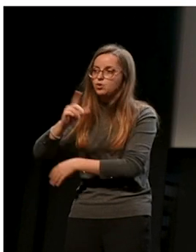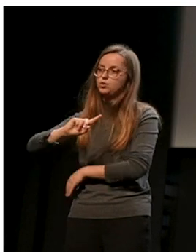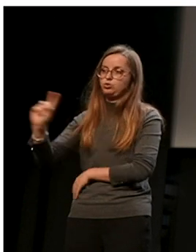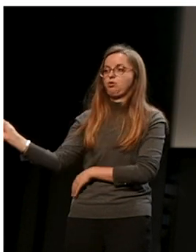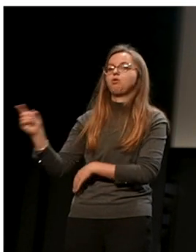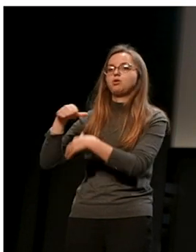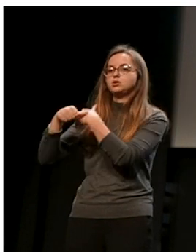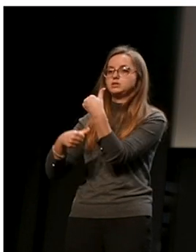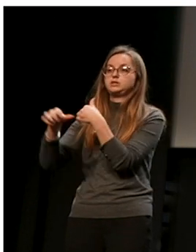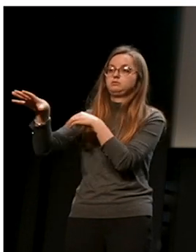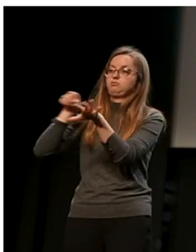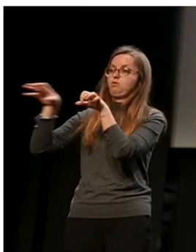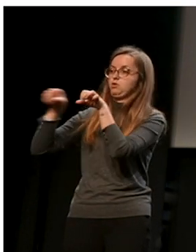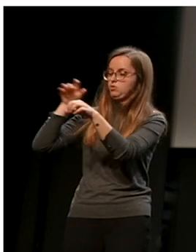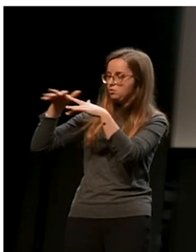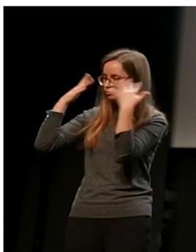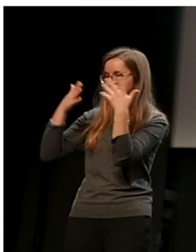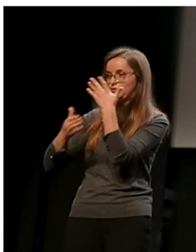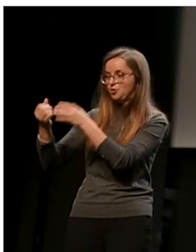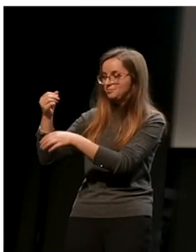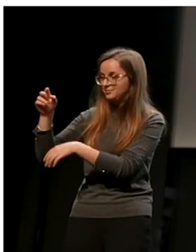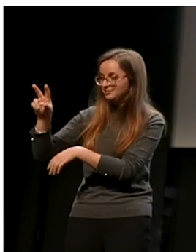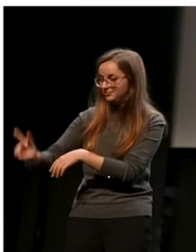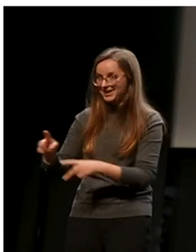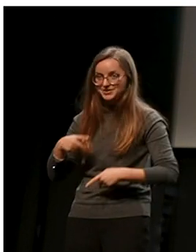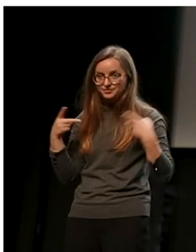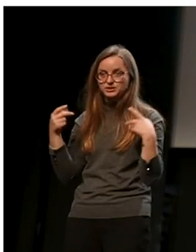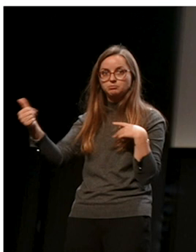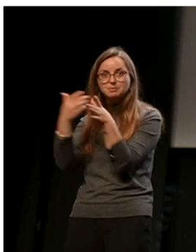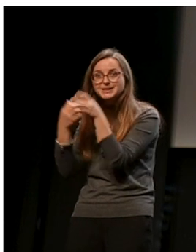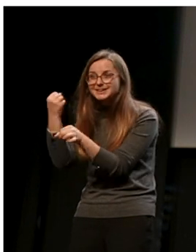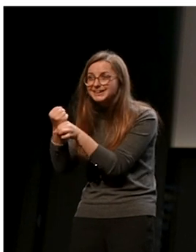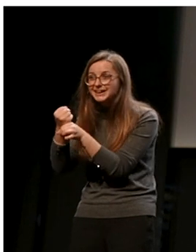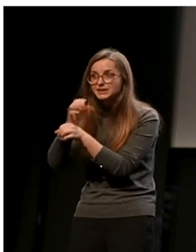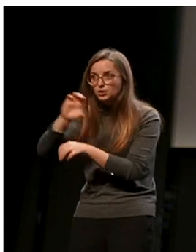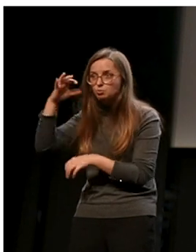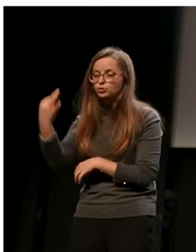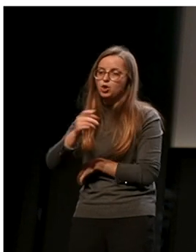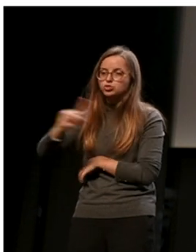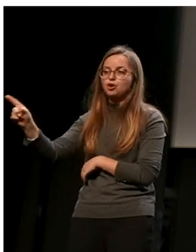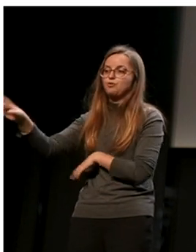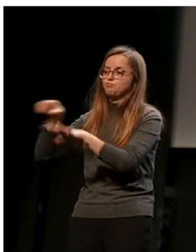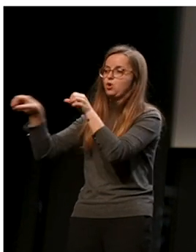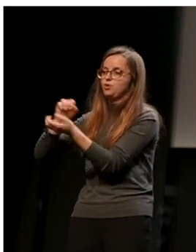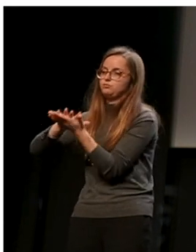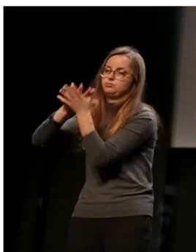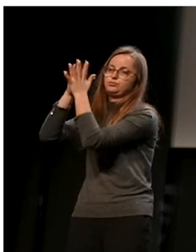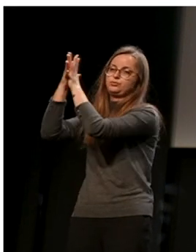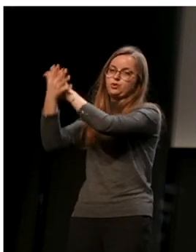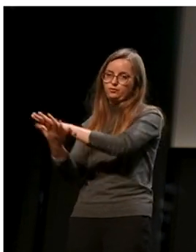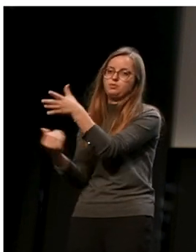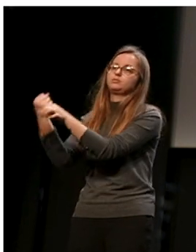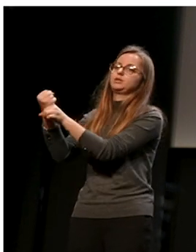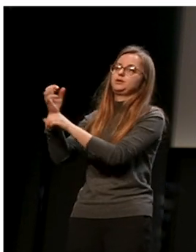style, et en fait ne crée pas, ne fait que, si je peux dire, transformer. C'est du pillage. C'est